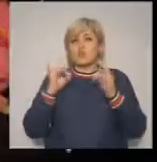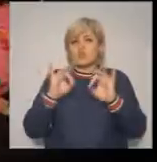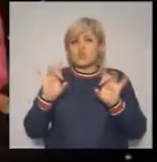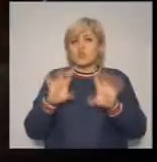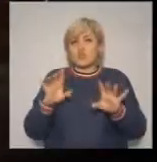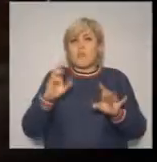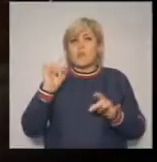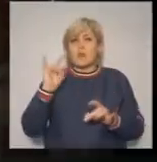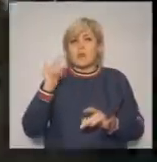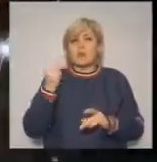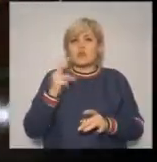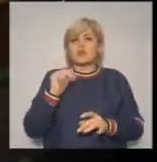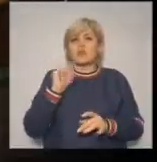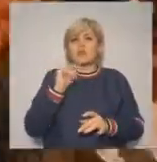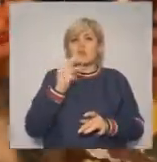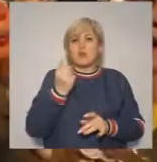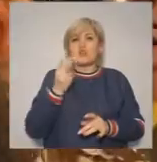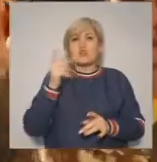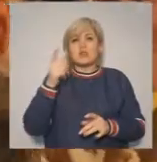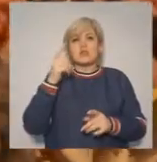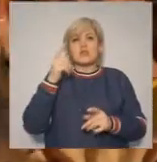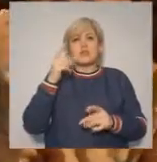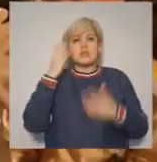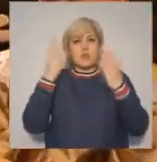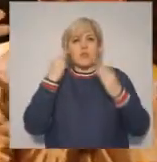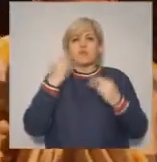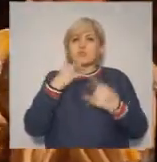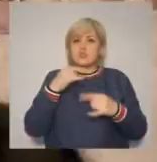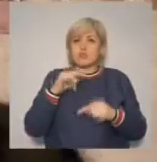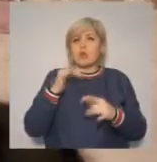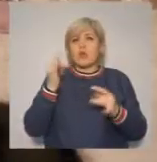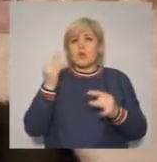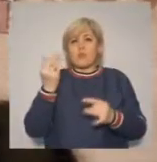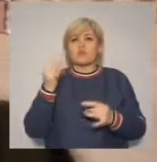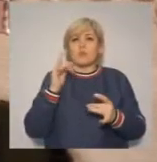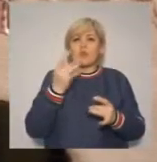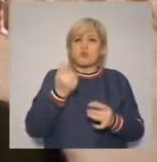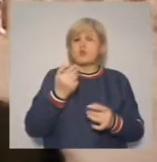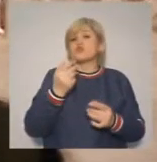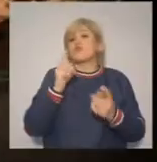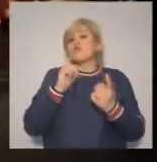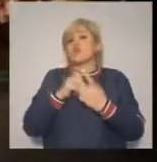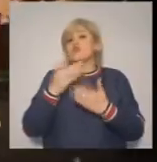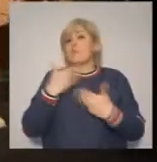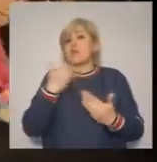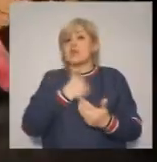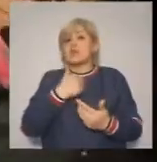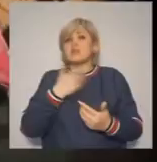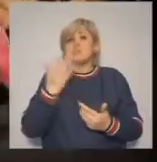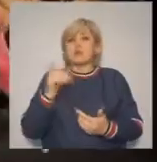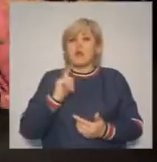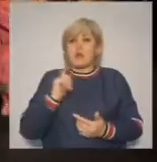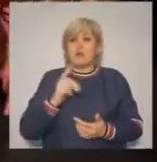барабашка, детям сказку расскажи. Барабашка, барабашка, ты забавный и смешной.